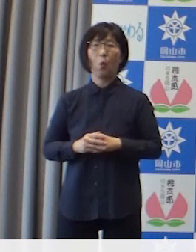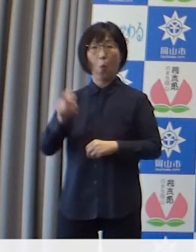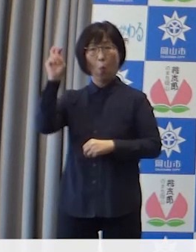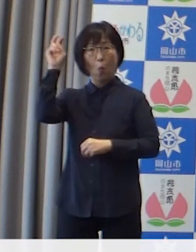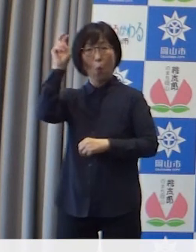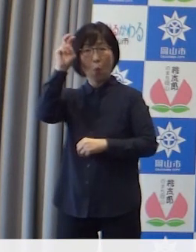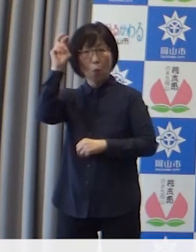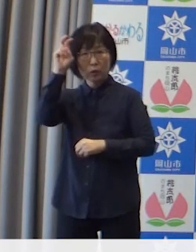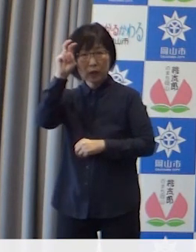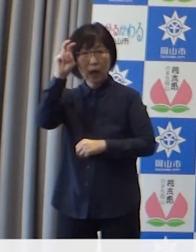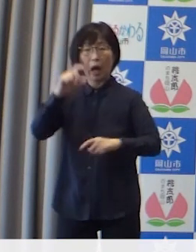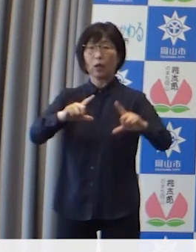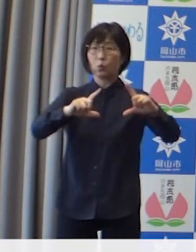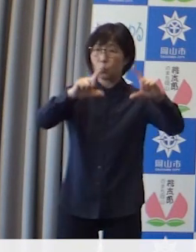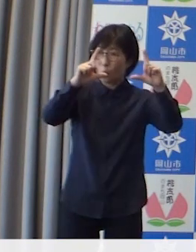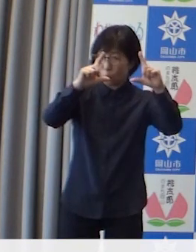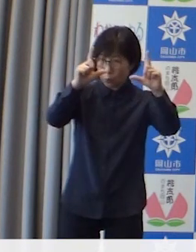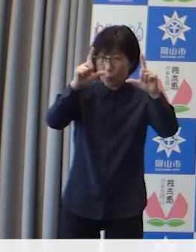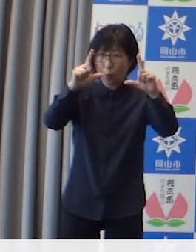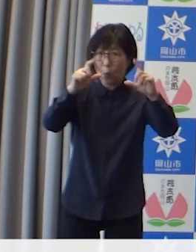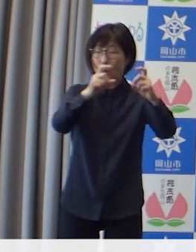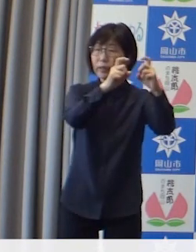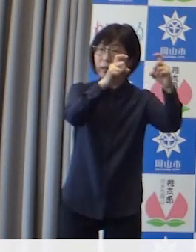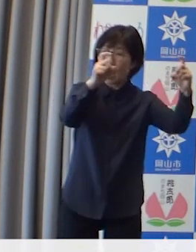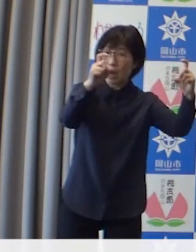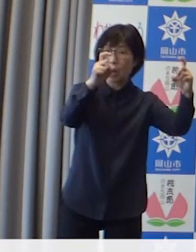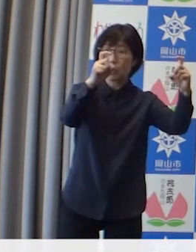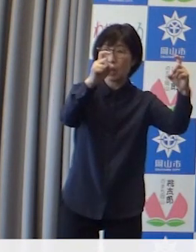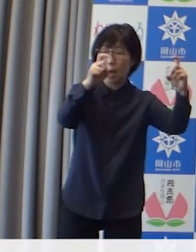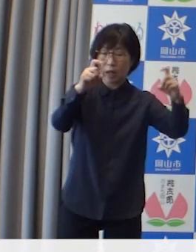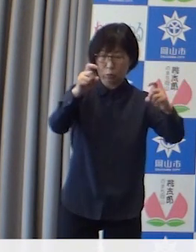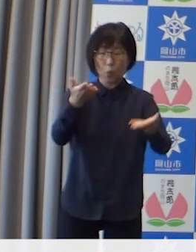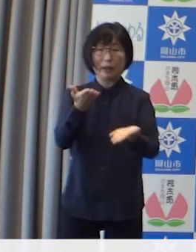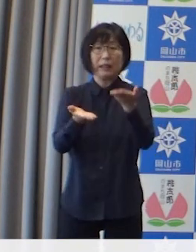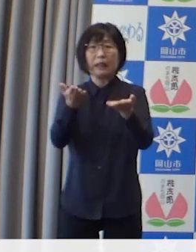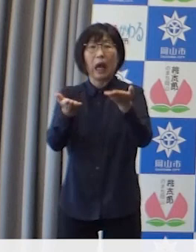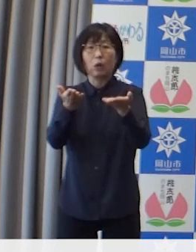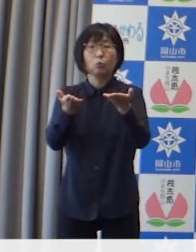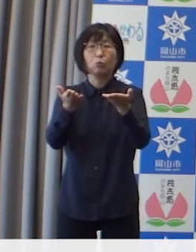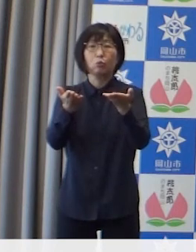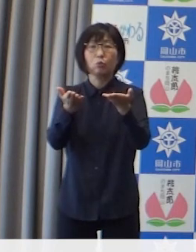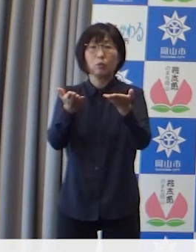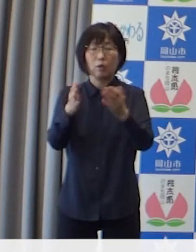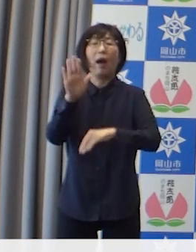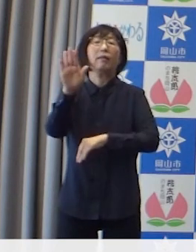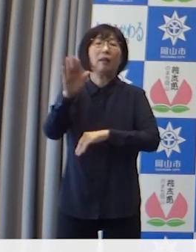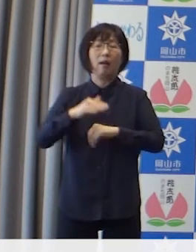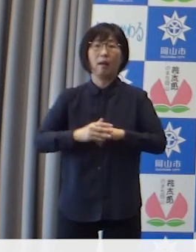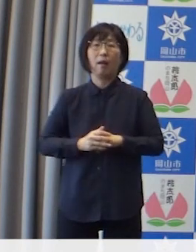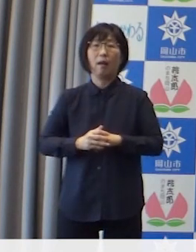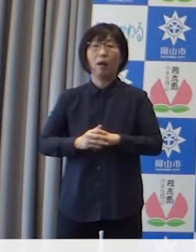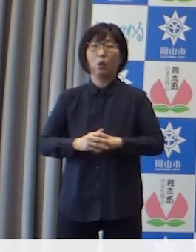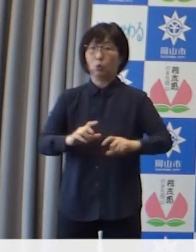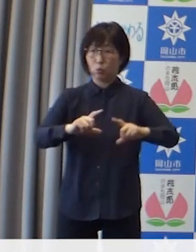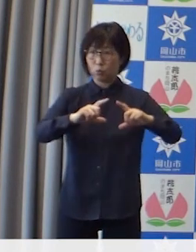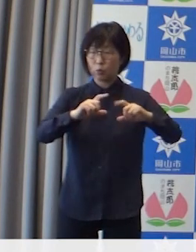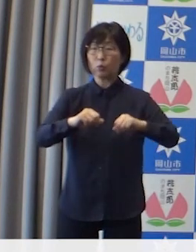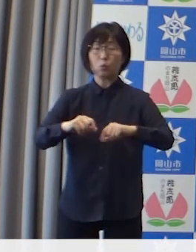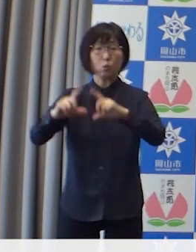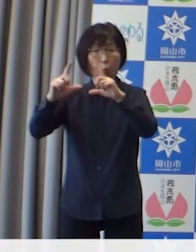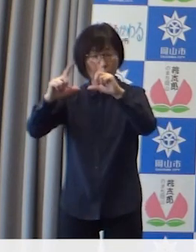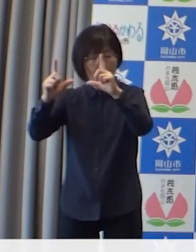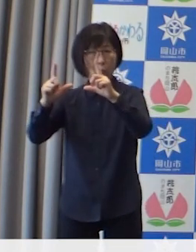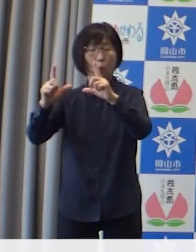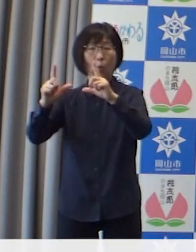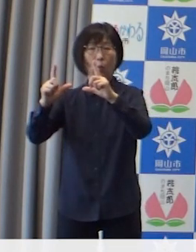大阪、東京、大阪、名古屋の比較をしたのがありましてね、東京は公